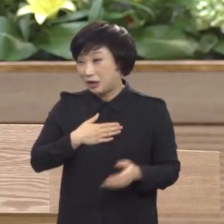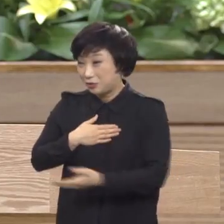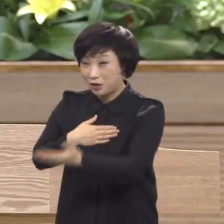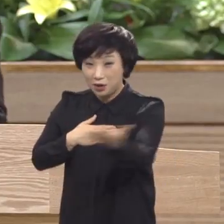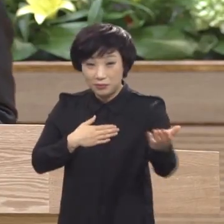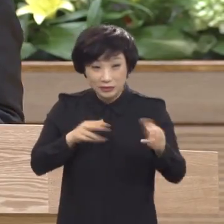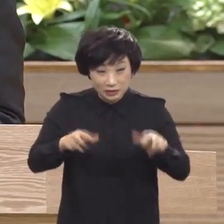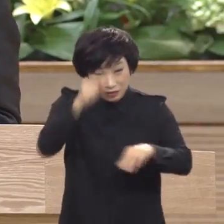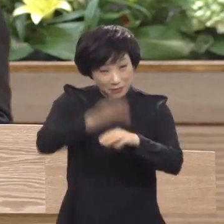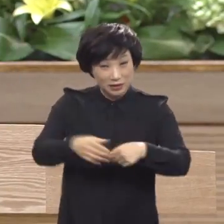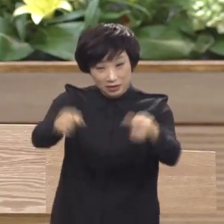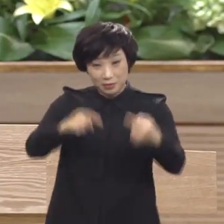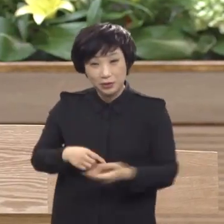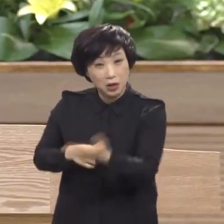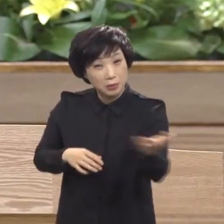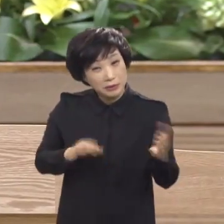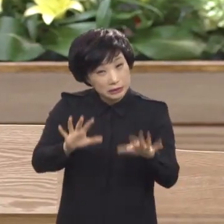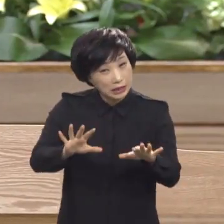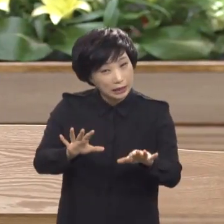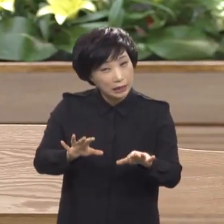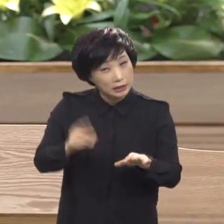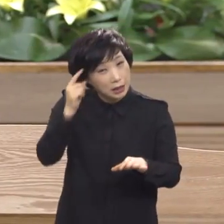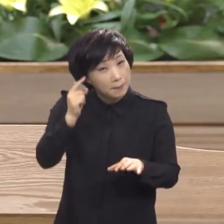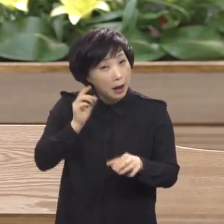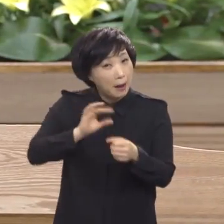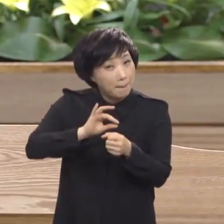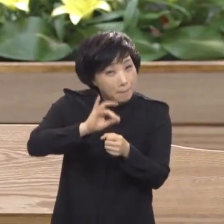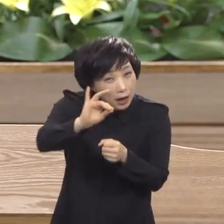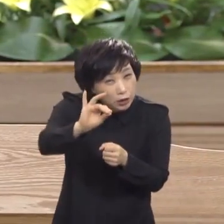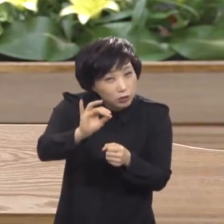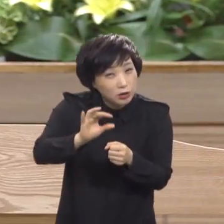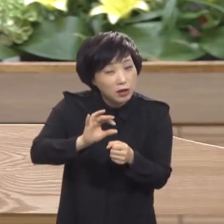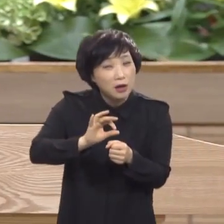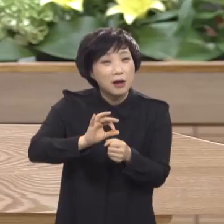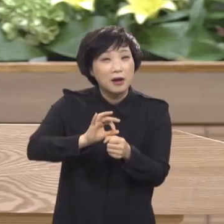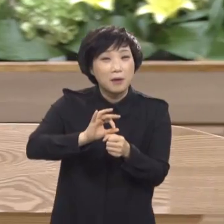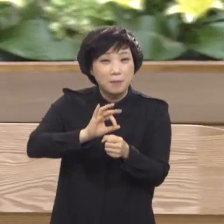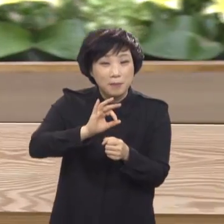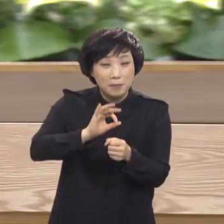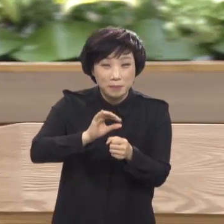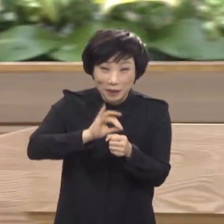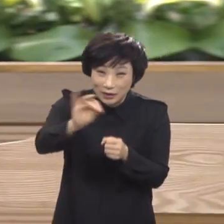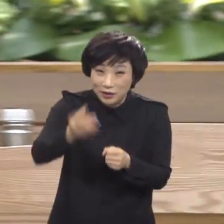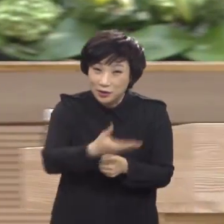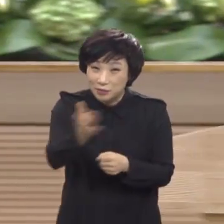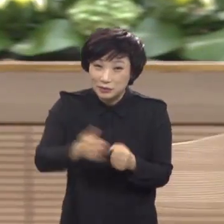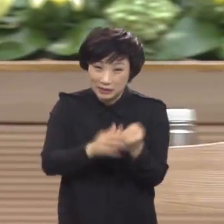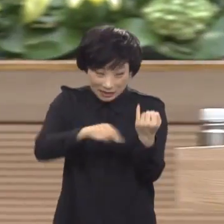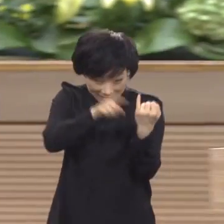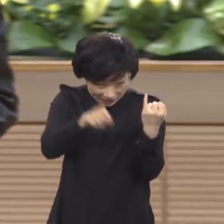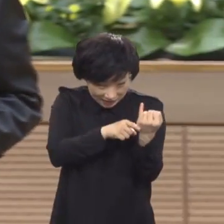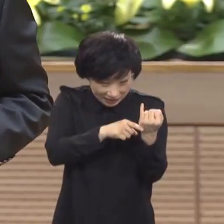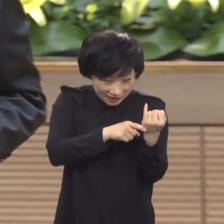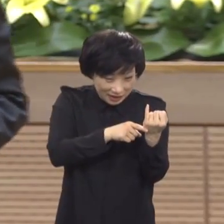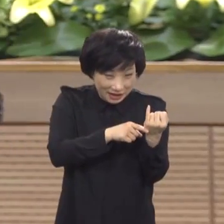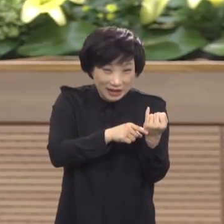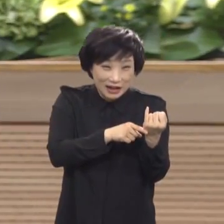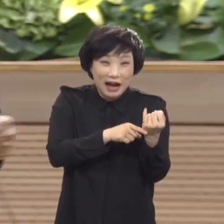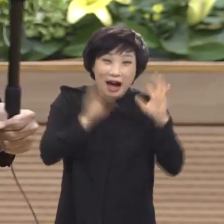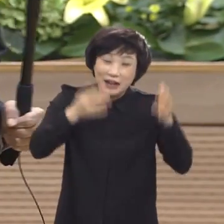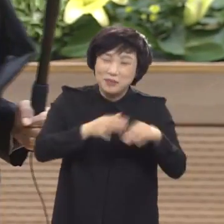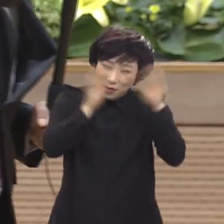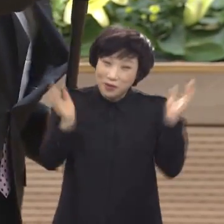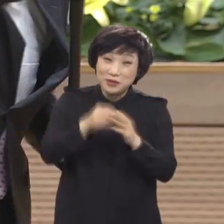분들이 100년 안에, 그 뱃속에 있는 아기까지 100년